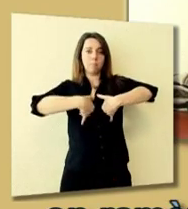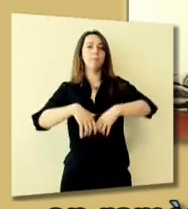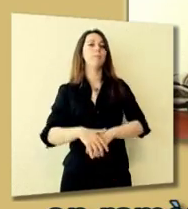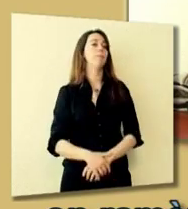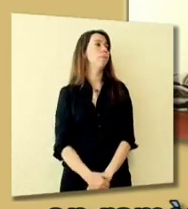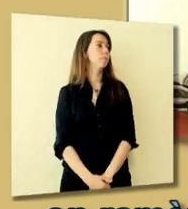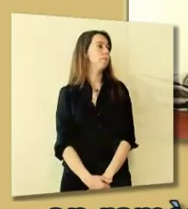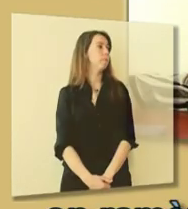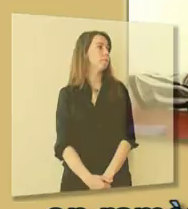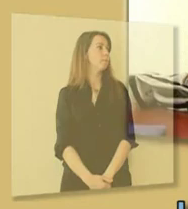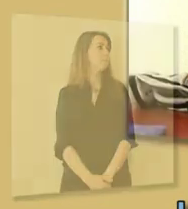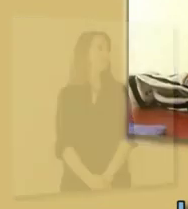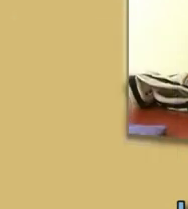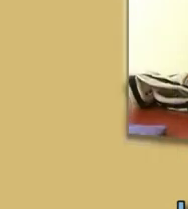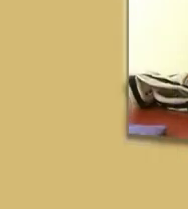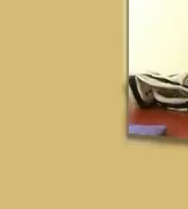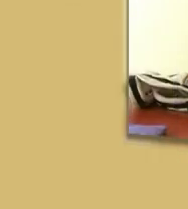et on ramène les lanières